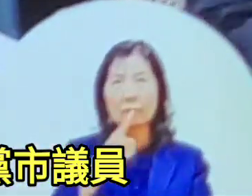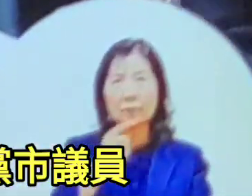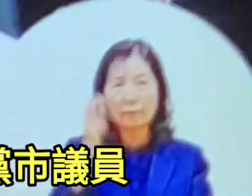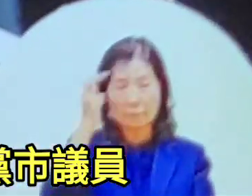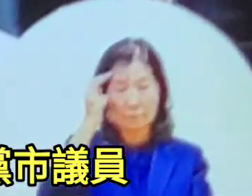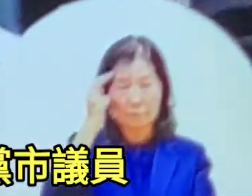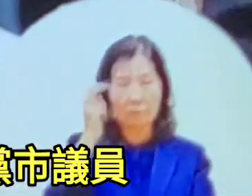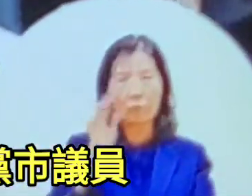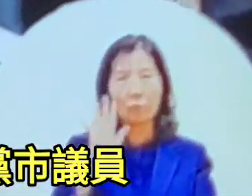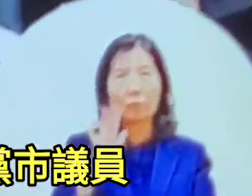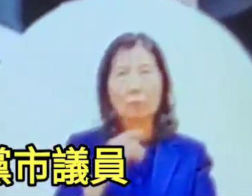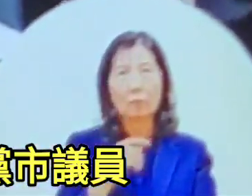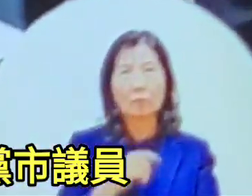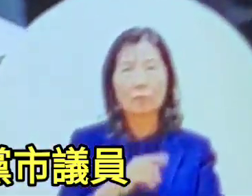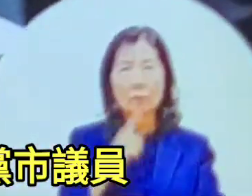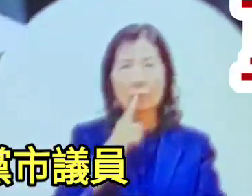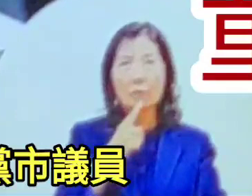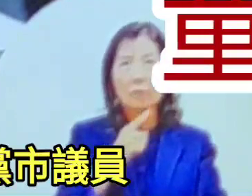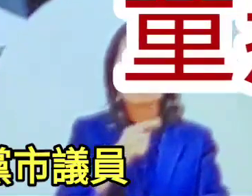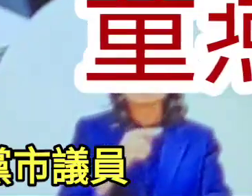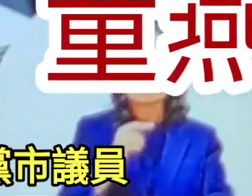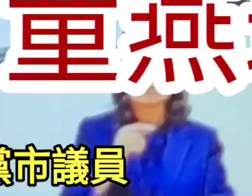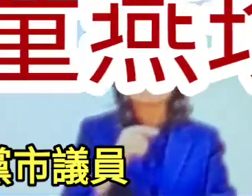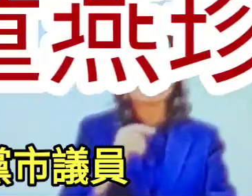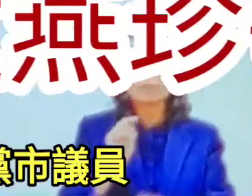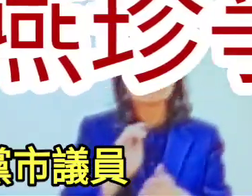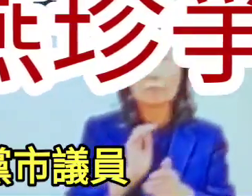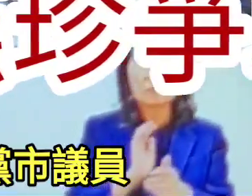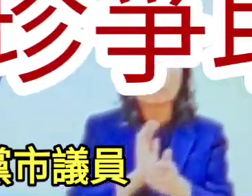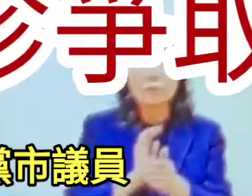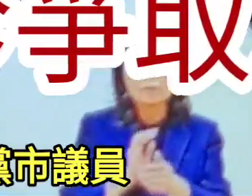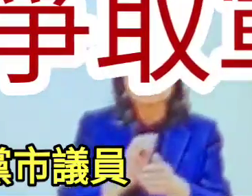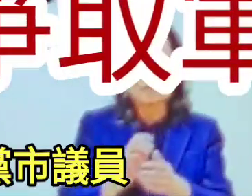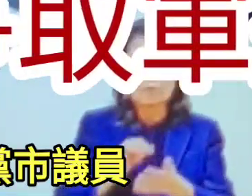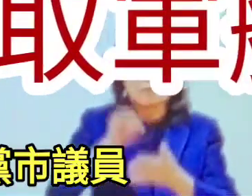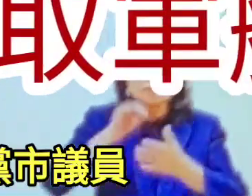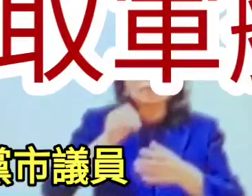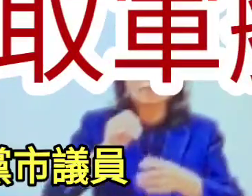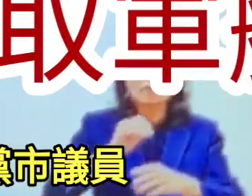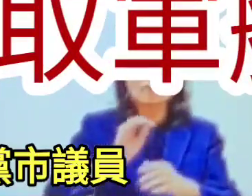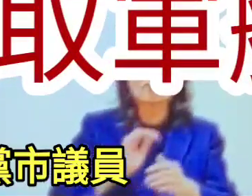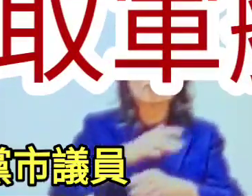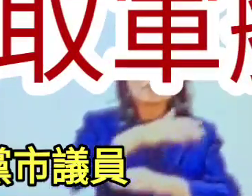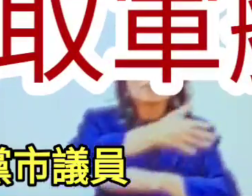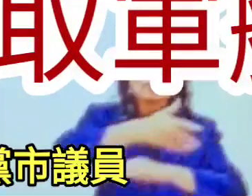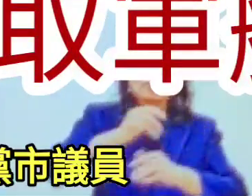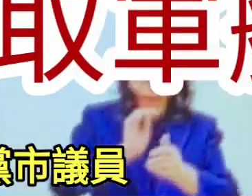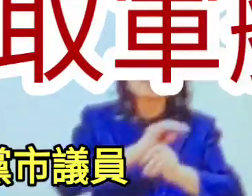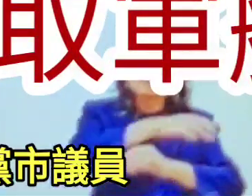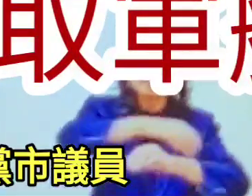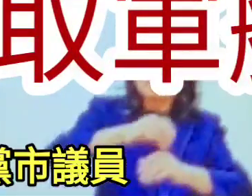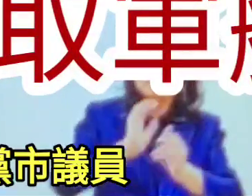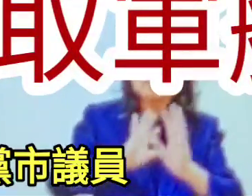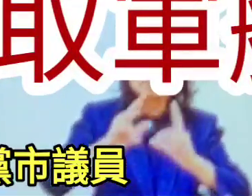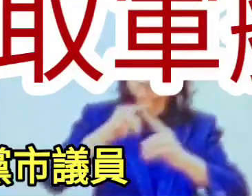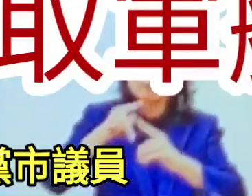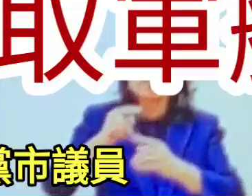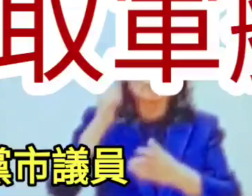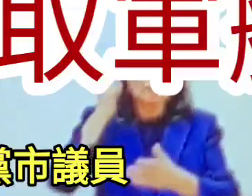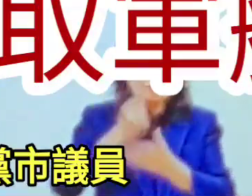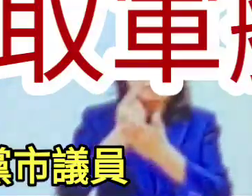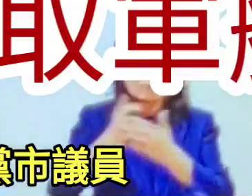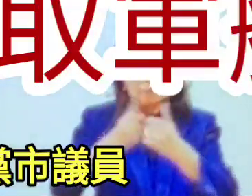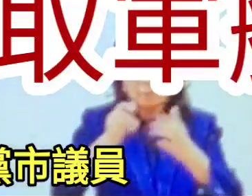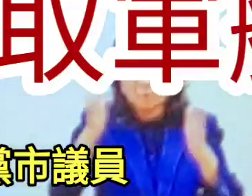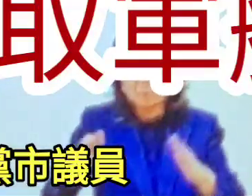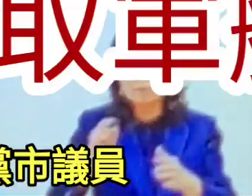持的哦。在我催生合体国小，我可以催生九年哦。我每个会期都讲哦， 是 每个会期都会要你做哦，我会